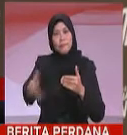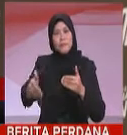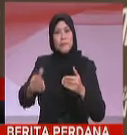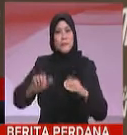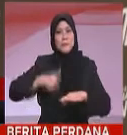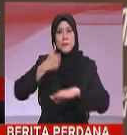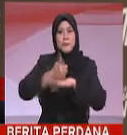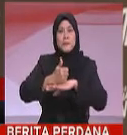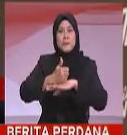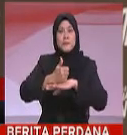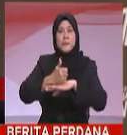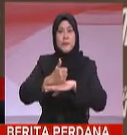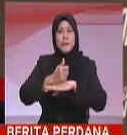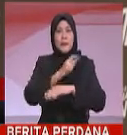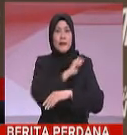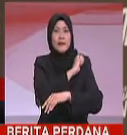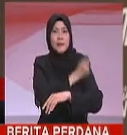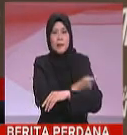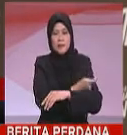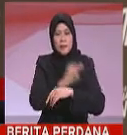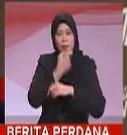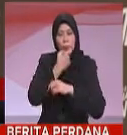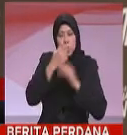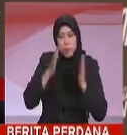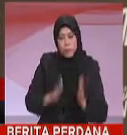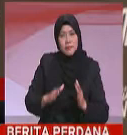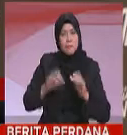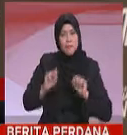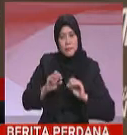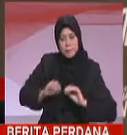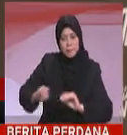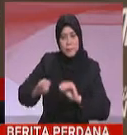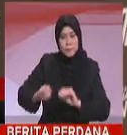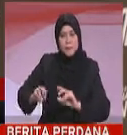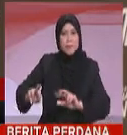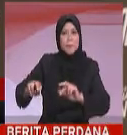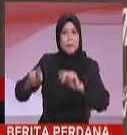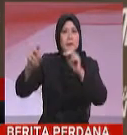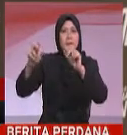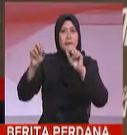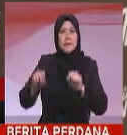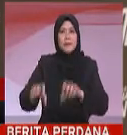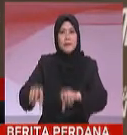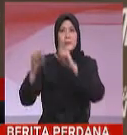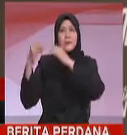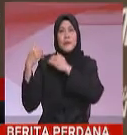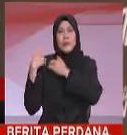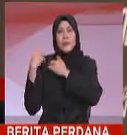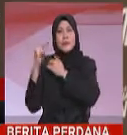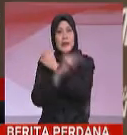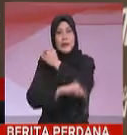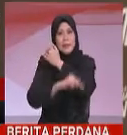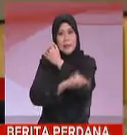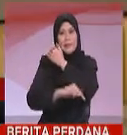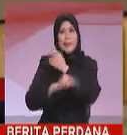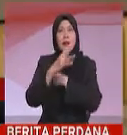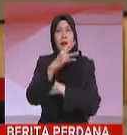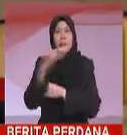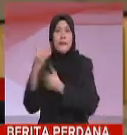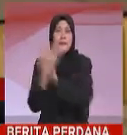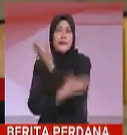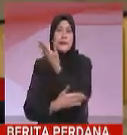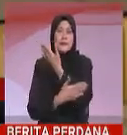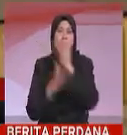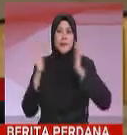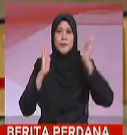membentuk tenaga-tenaga pengadil yang boleh kita bina dan berperanan di negeri dan negara. Perkatakan